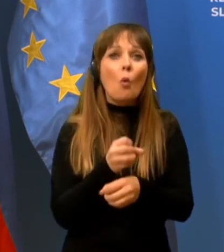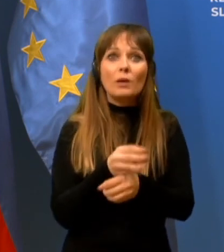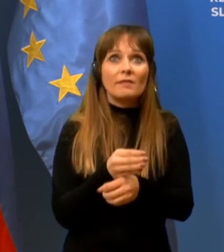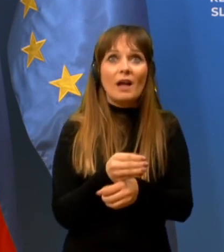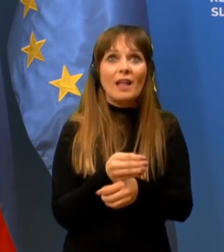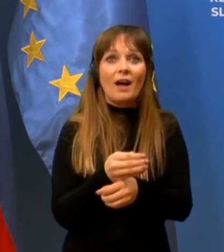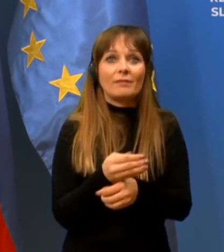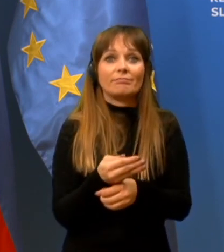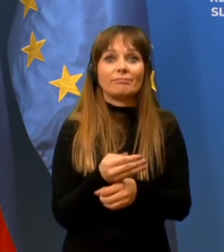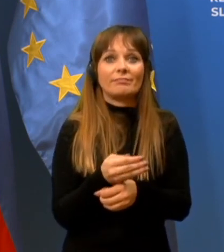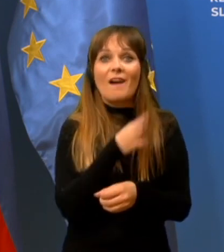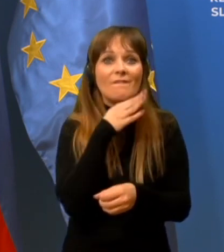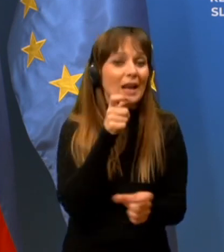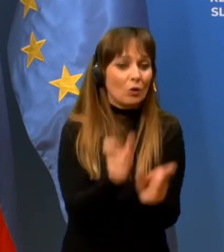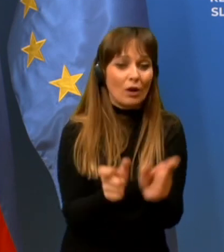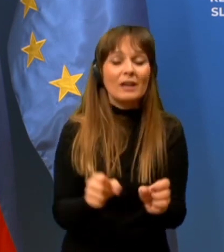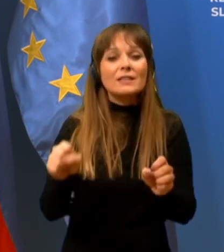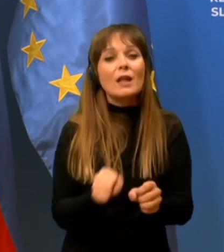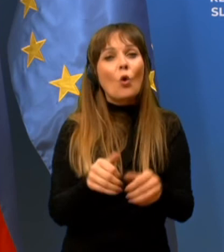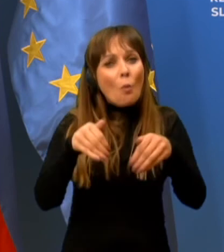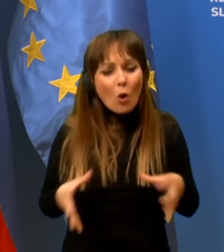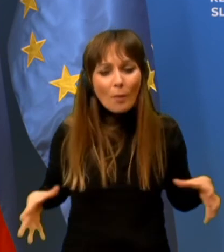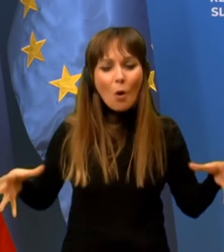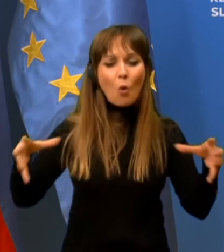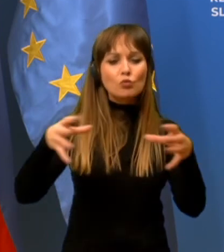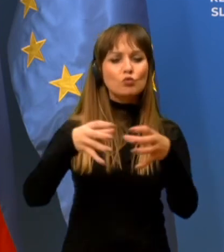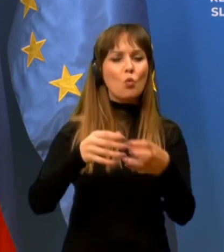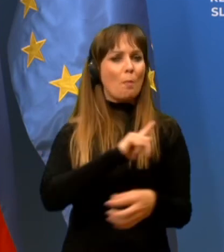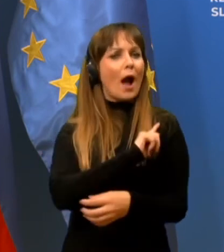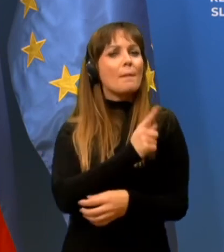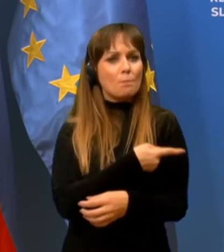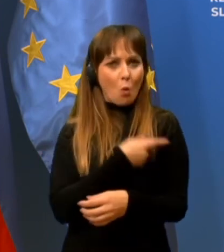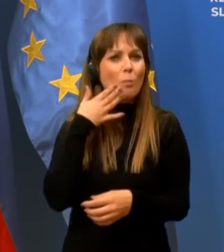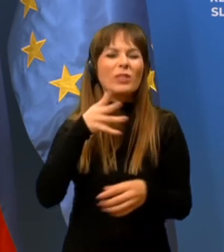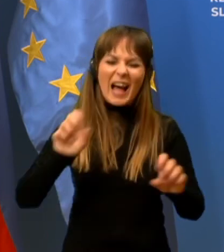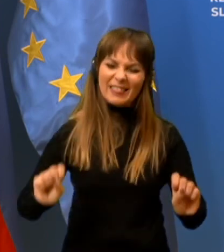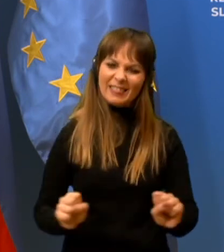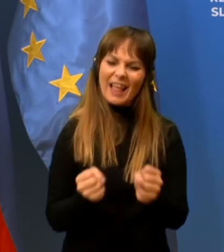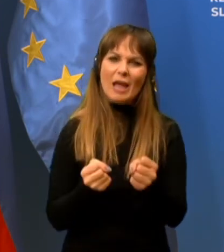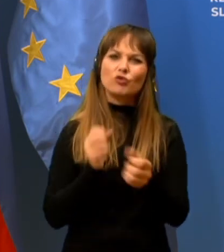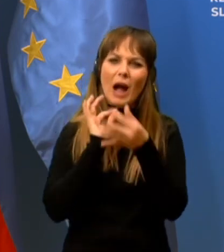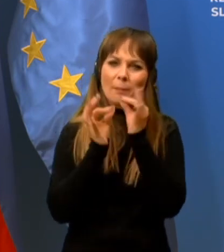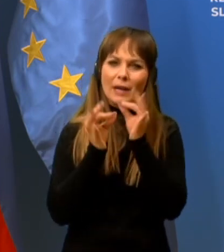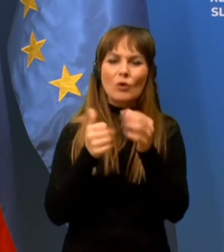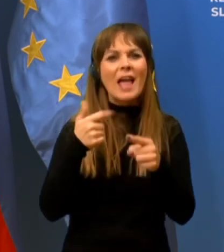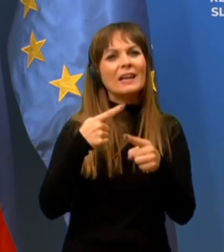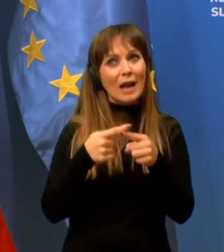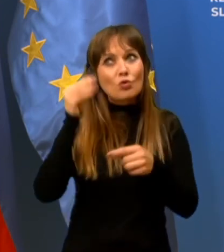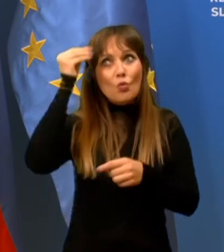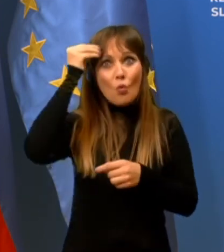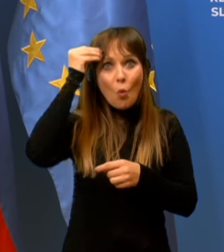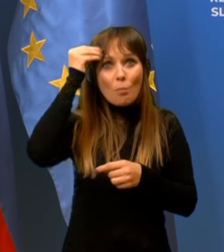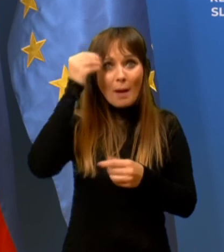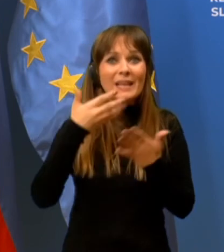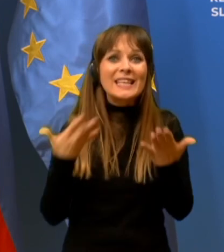marsikoga. Ravno zato moramo vsi skupaj združiti moči, da bo ta težka preizkušnja enkrat, upam, da